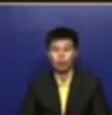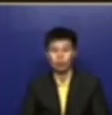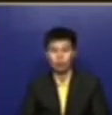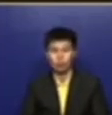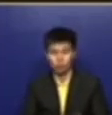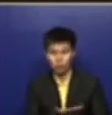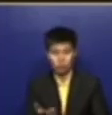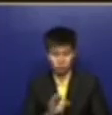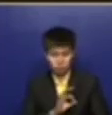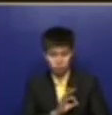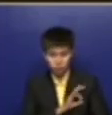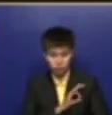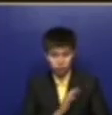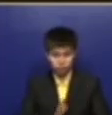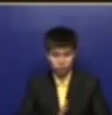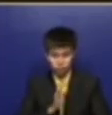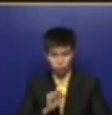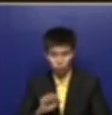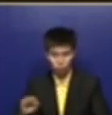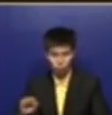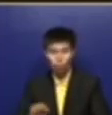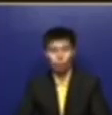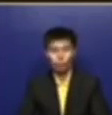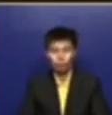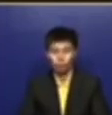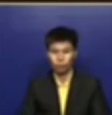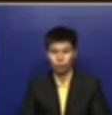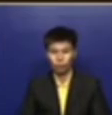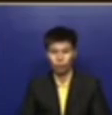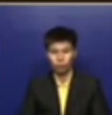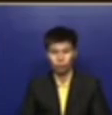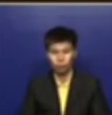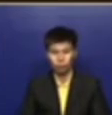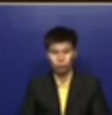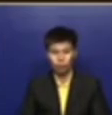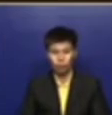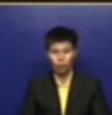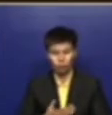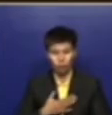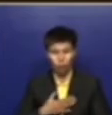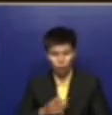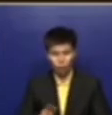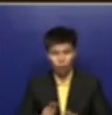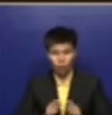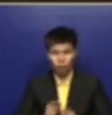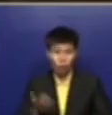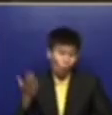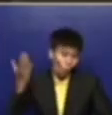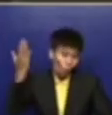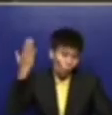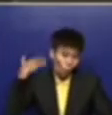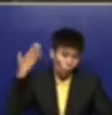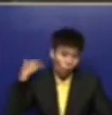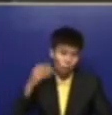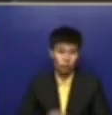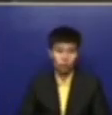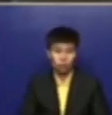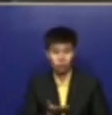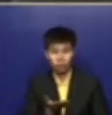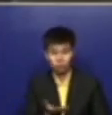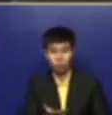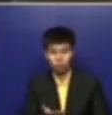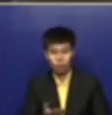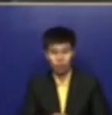มาชิกผู้ทรงเกียรติครับก่อนที่จะตอบคำถามขั้นที่2ผมขออนุญาตย้อนไปคำที่1นะครับที่ท่านสมาชิกได้ก